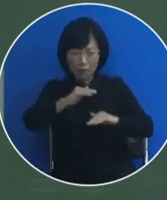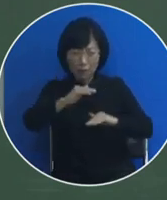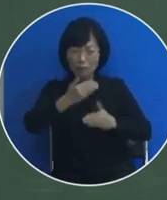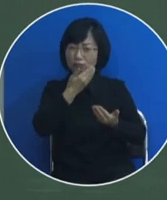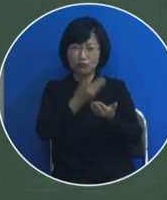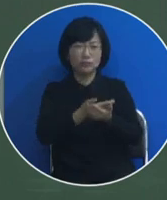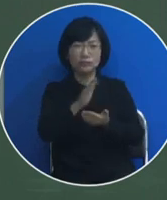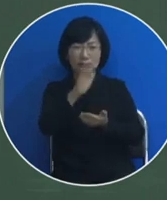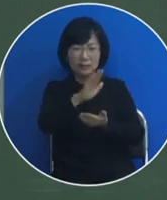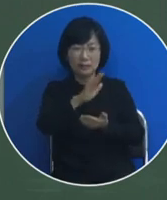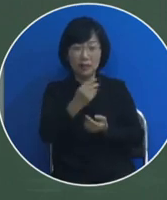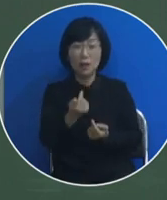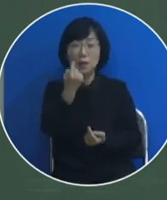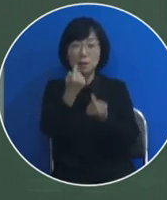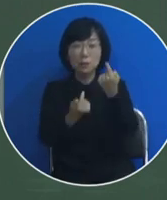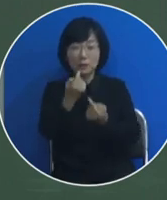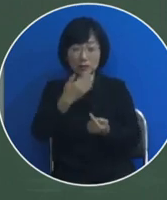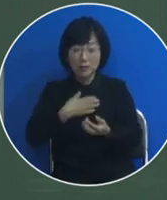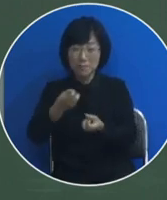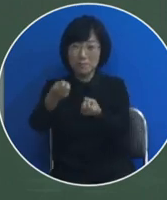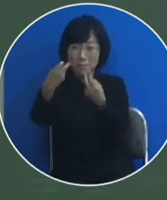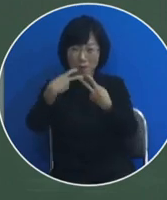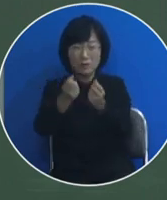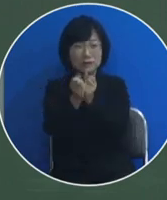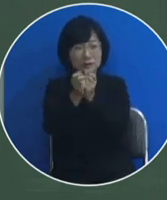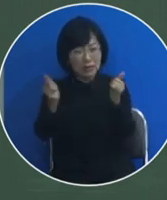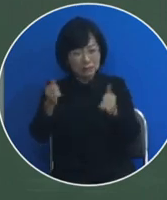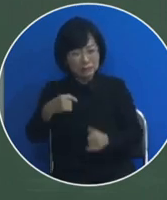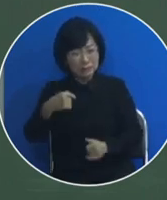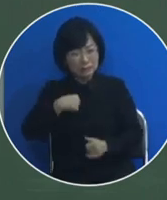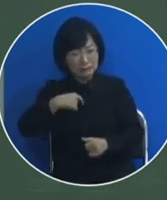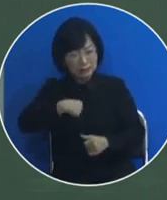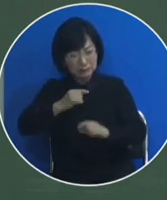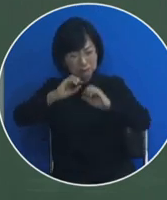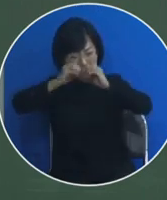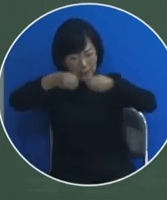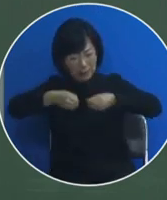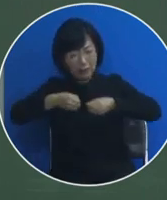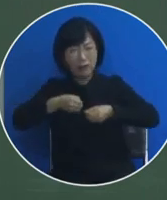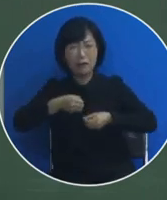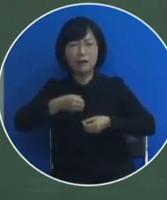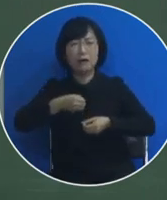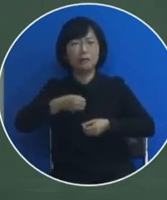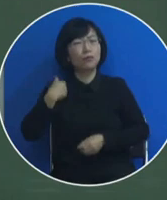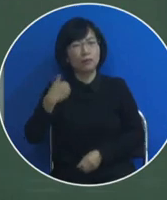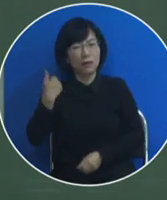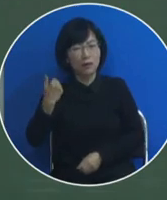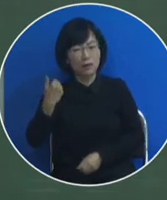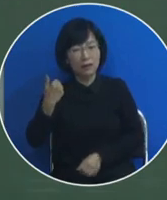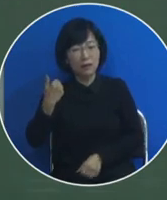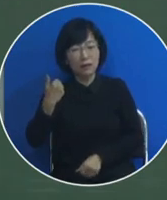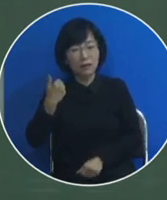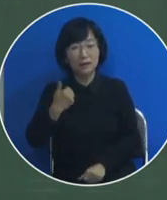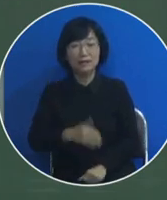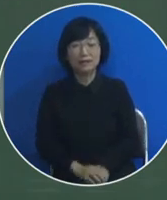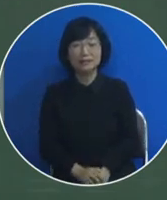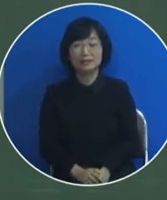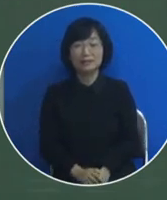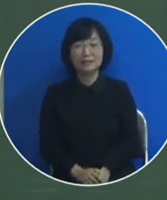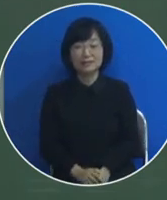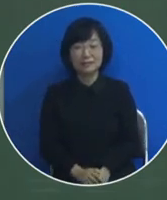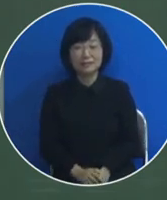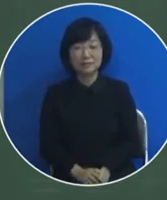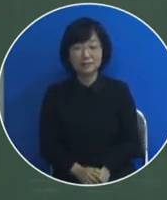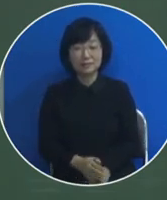this person is completely oblivious to where he is right now. 없어져 가는 복음 운동 회복시킬 때 하나님 모든 거 다